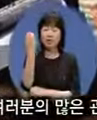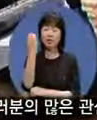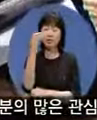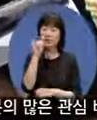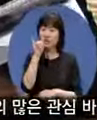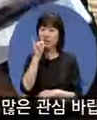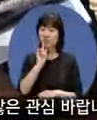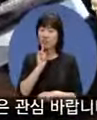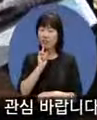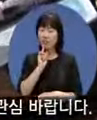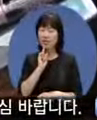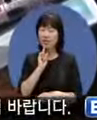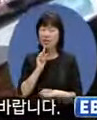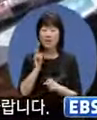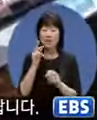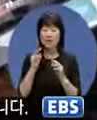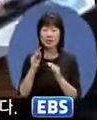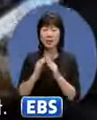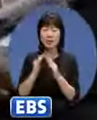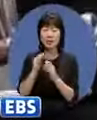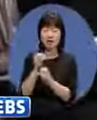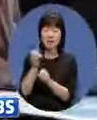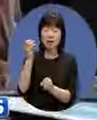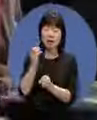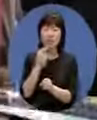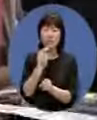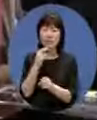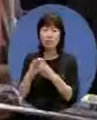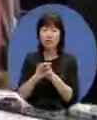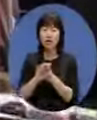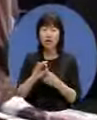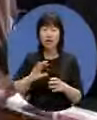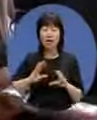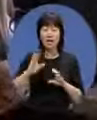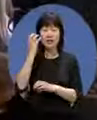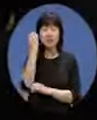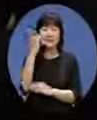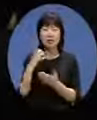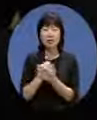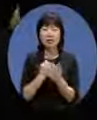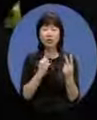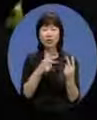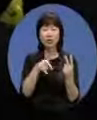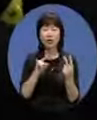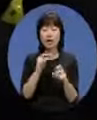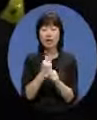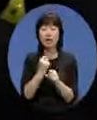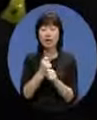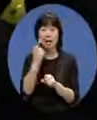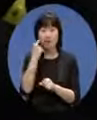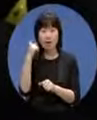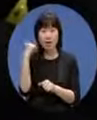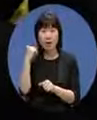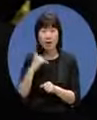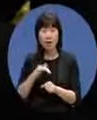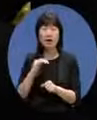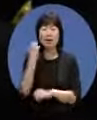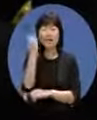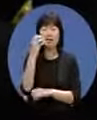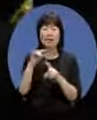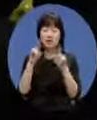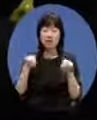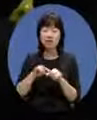있잖아요 집에 망치가 없을 때는 이런 신문지를 갖고 이렇게 두 개로 만들어 봅니다 신문지를